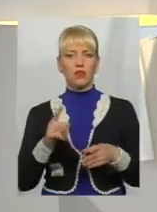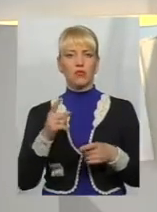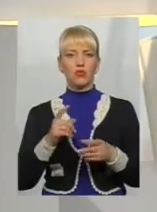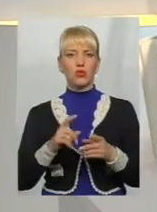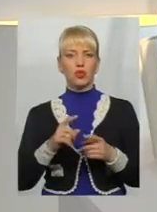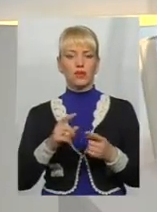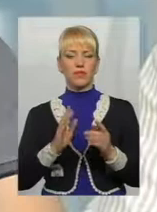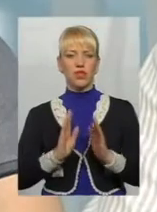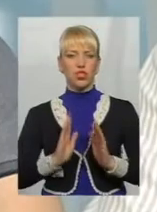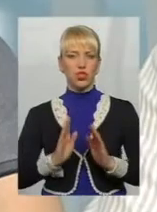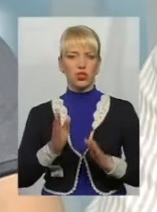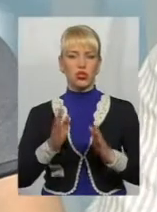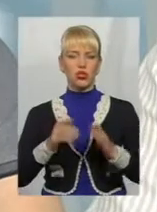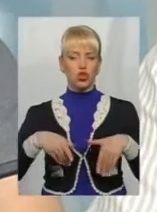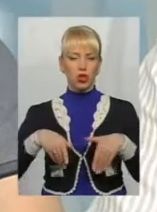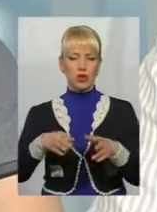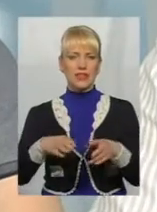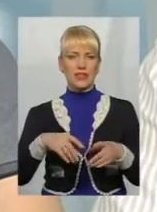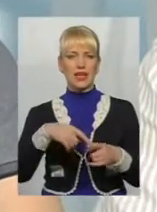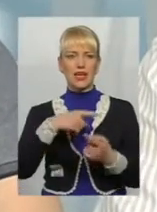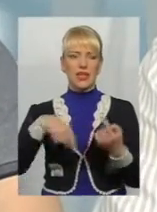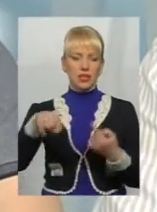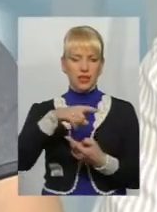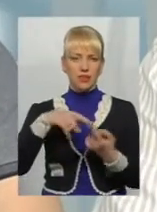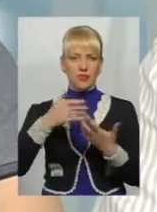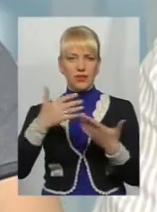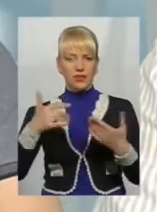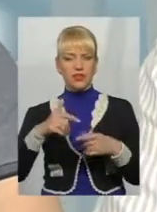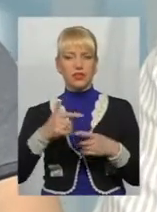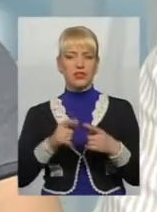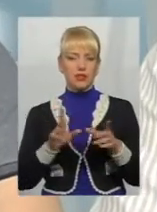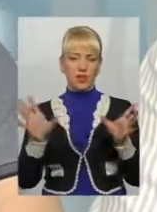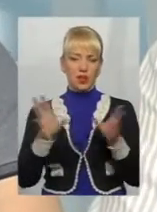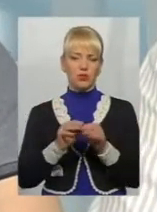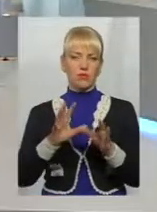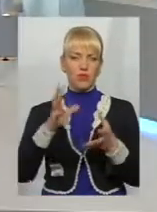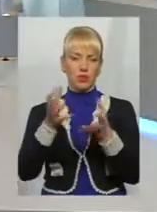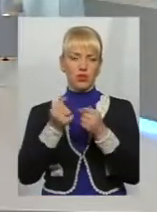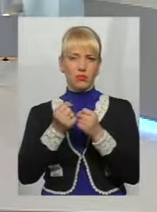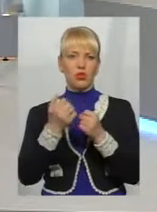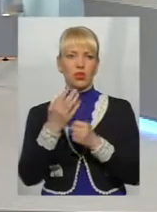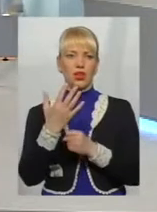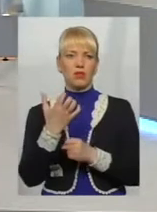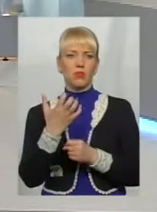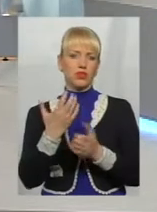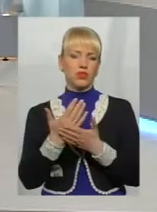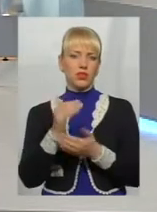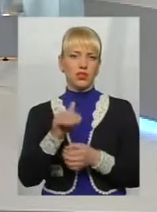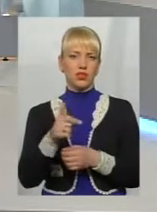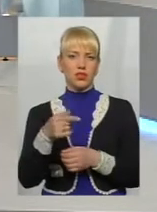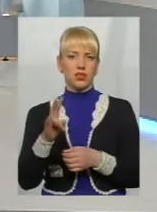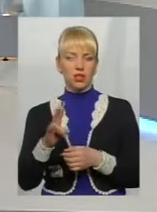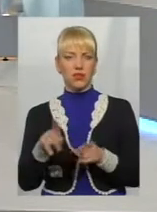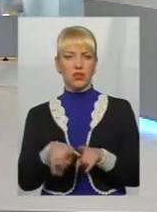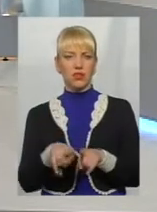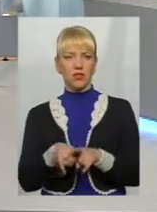байк. Разом він отримує десь під 500 тисяч гривень. Okay. От. Так само